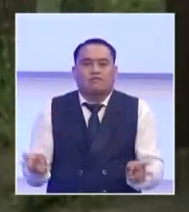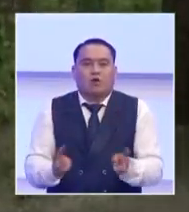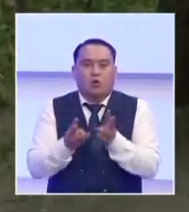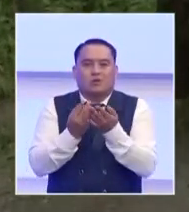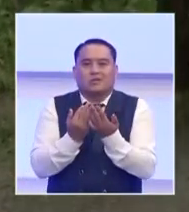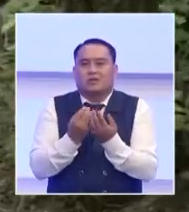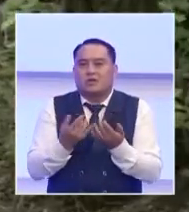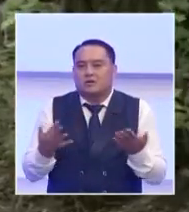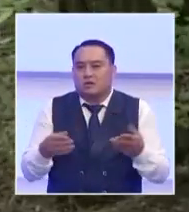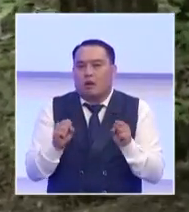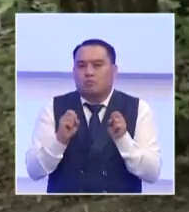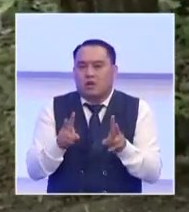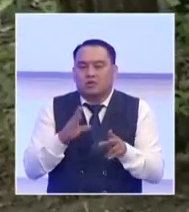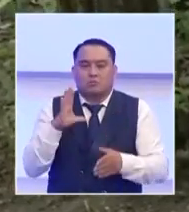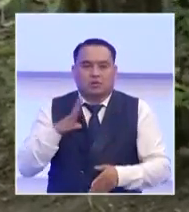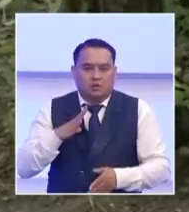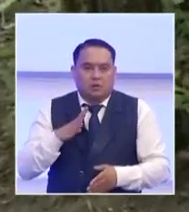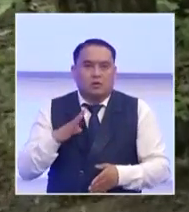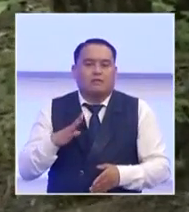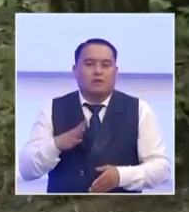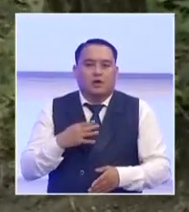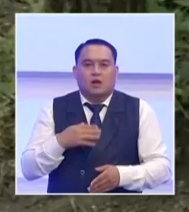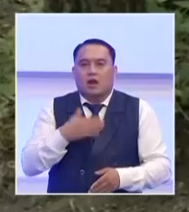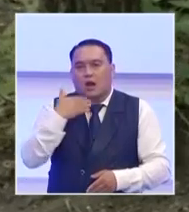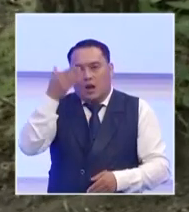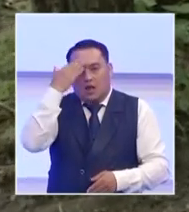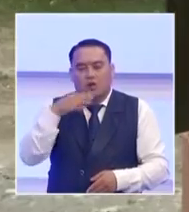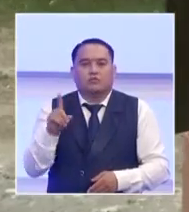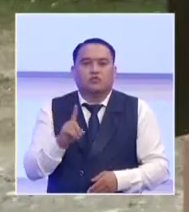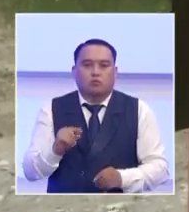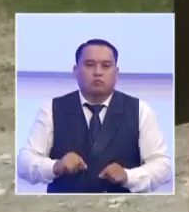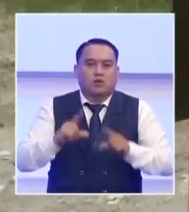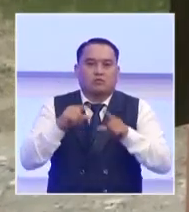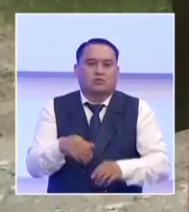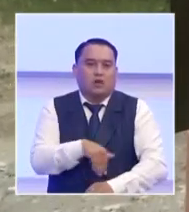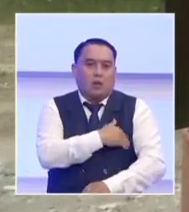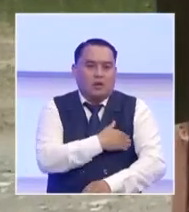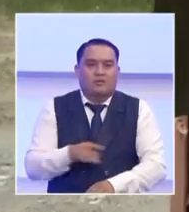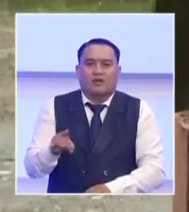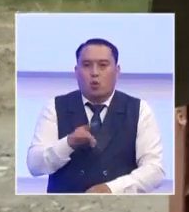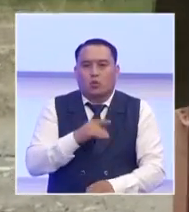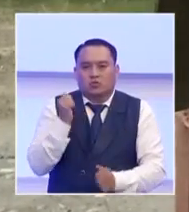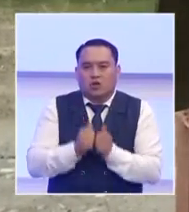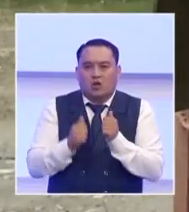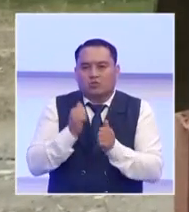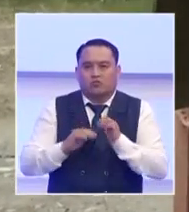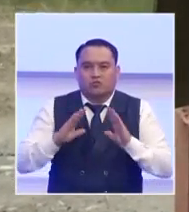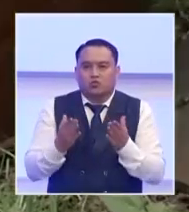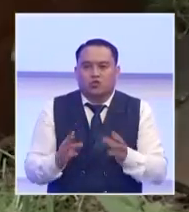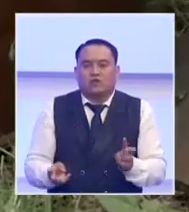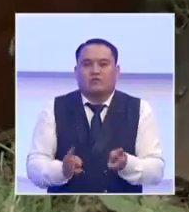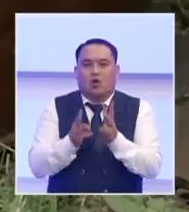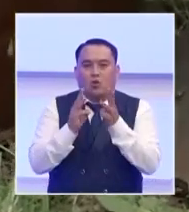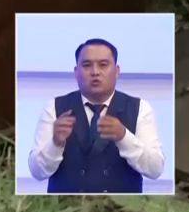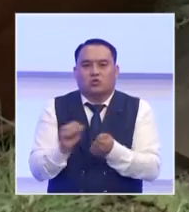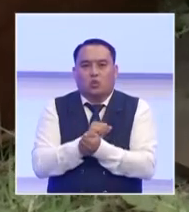пожароопасных периодов очередной из них приходится на лето учитывая повышенную температуру в регионе участились случаи возгорания сухой